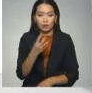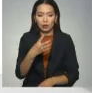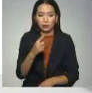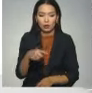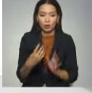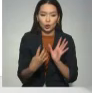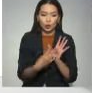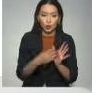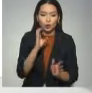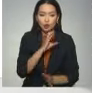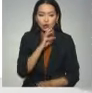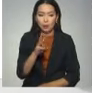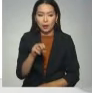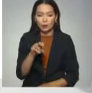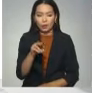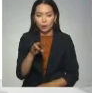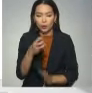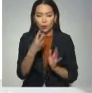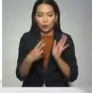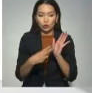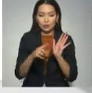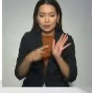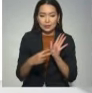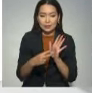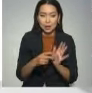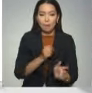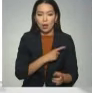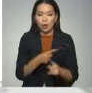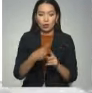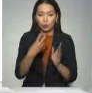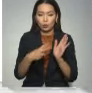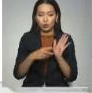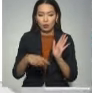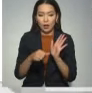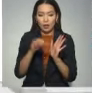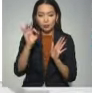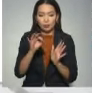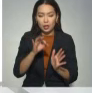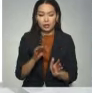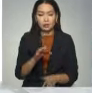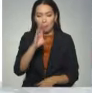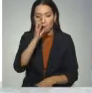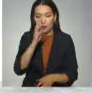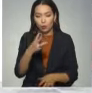41,9%, Солтүстік Македония 37,8%, Беларусь 37,6% және